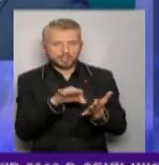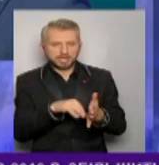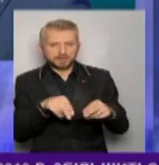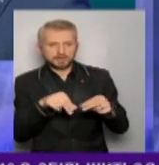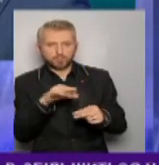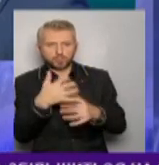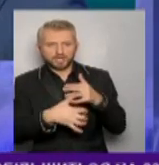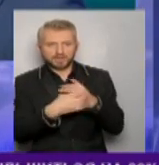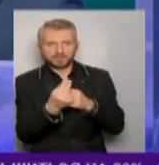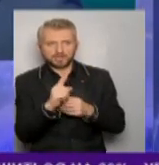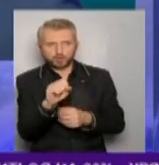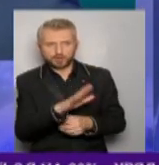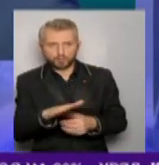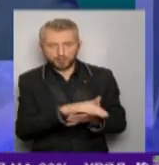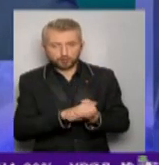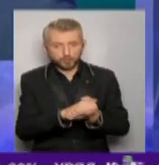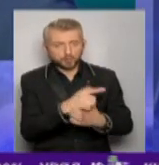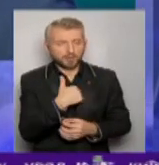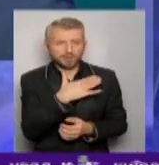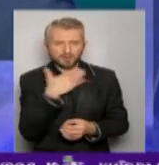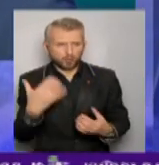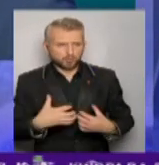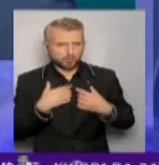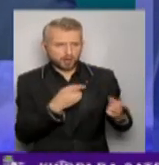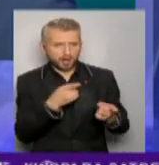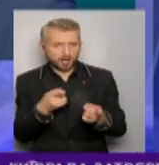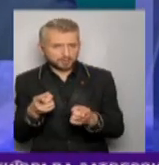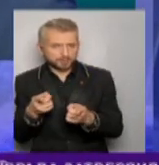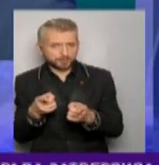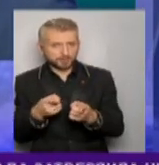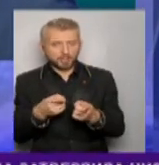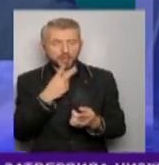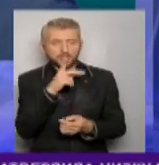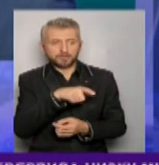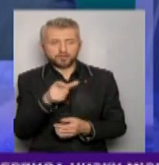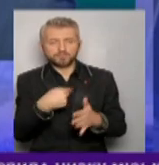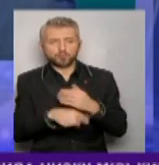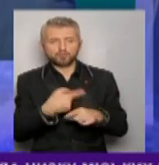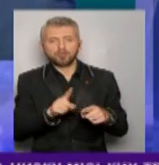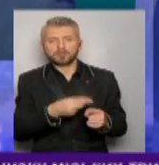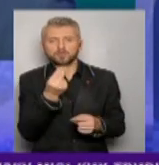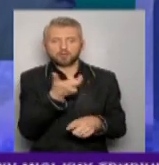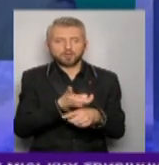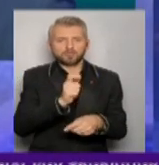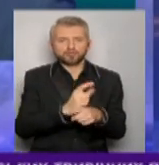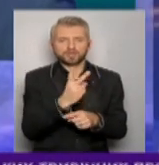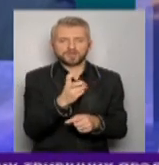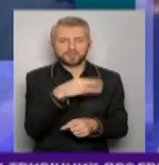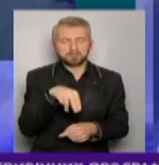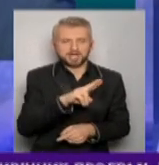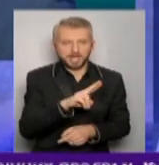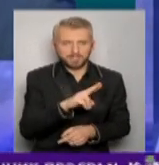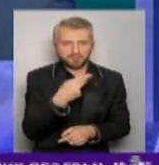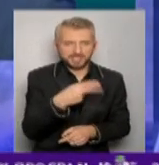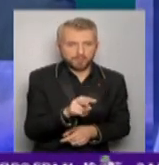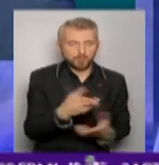ціні, яка в Європейському Союзі, то я не хочу лякати глядачів, тому що ця сума перевищує 200 мільярдів